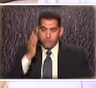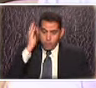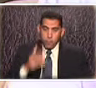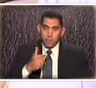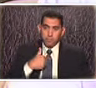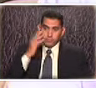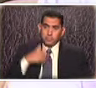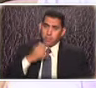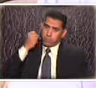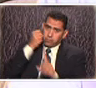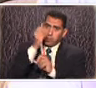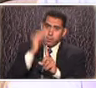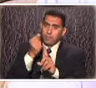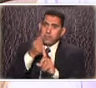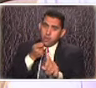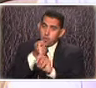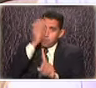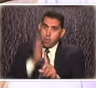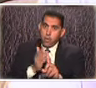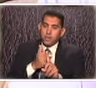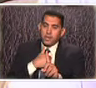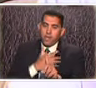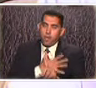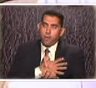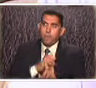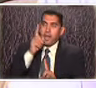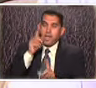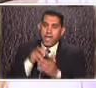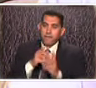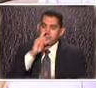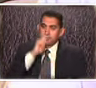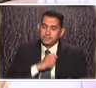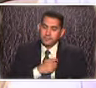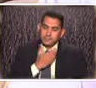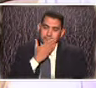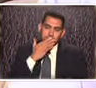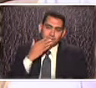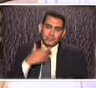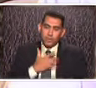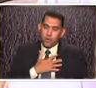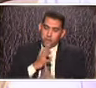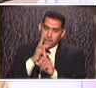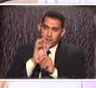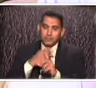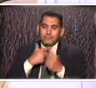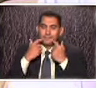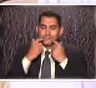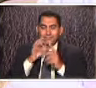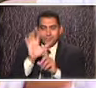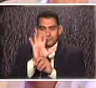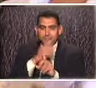قادر على ان يرد الذي يستطيع ان يحب من يؤذيه ويعاد هذا قوي